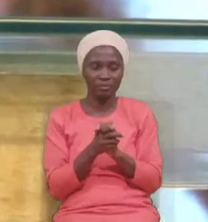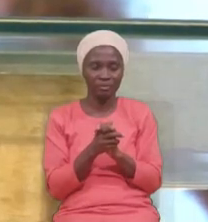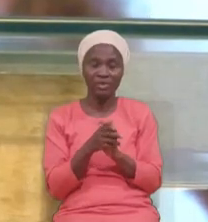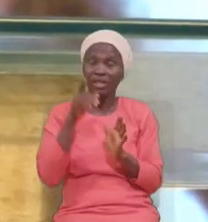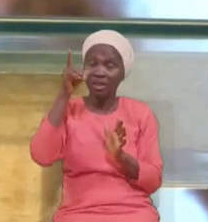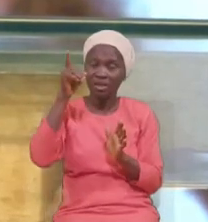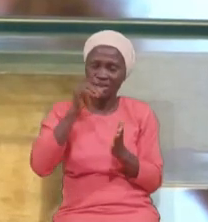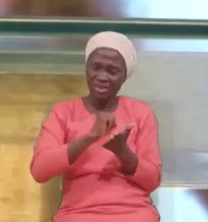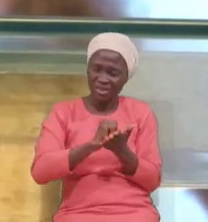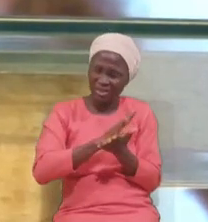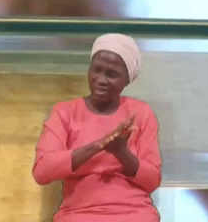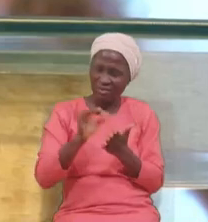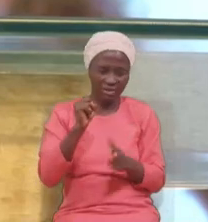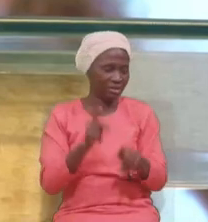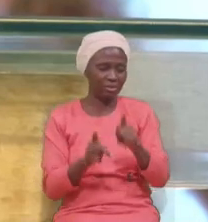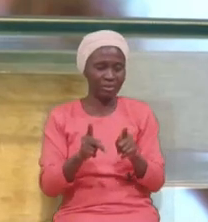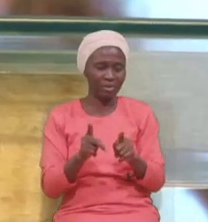Il sanctifie.